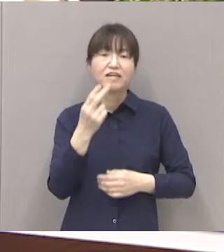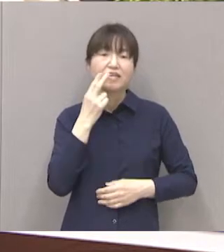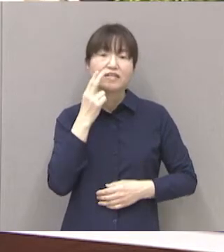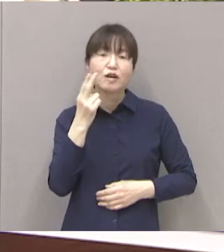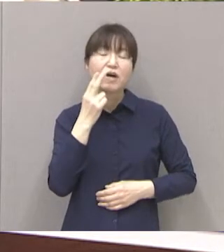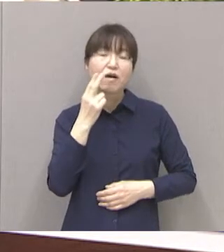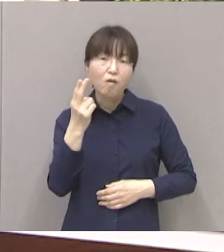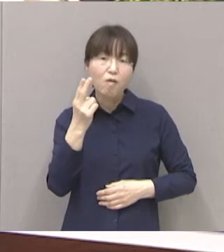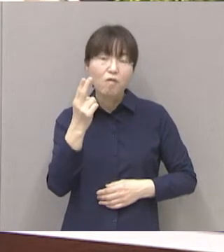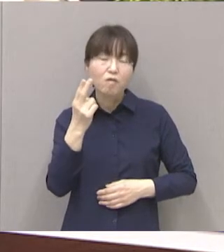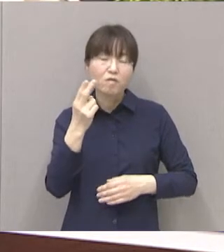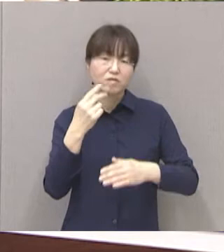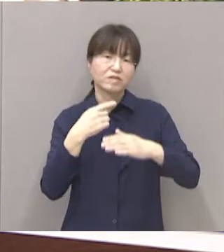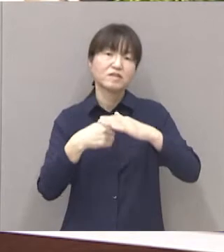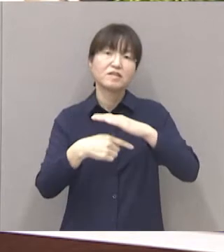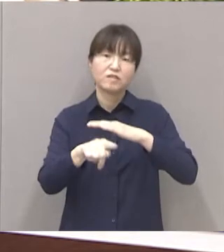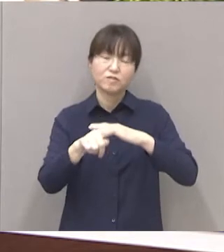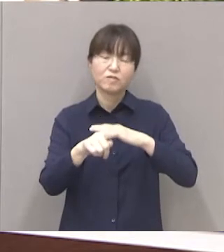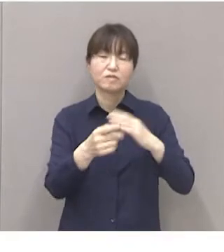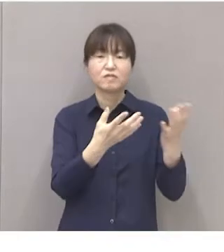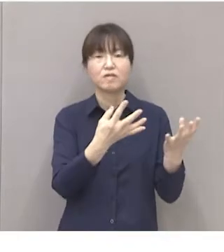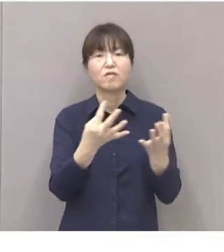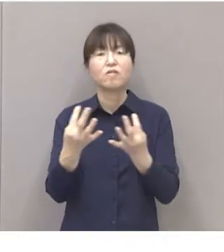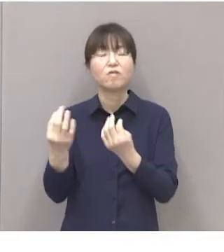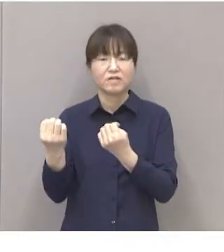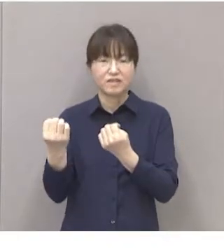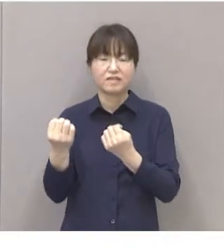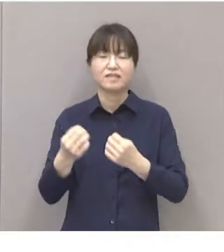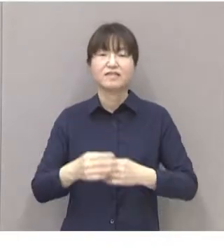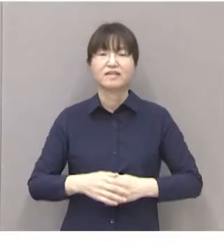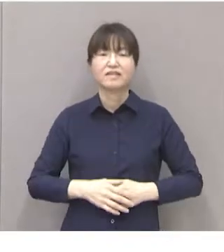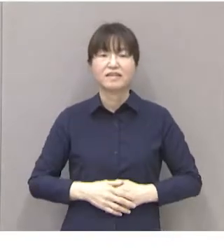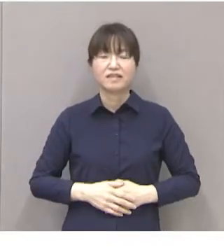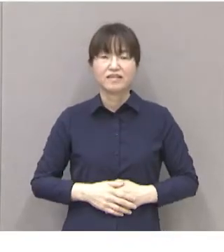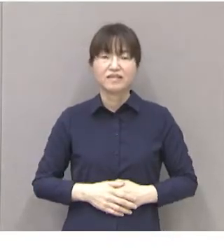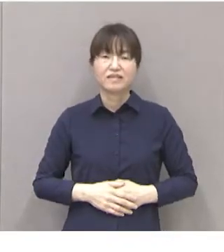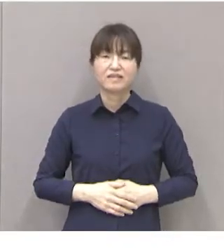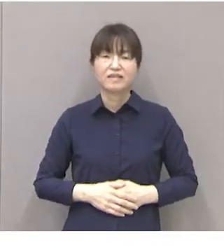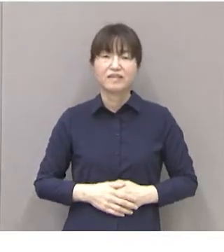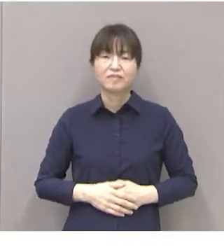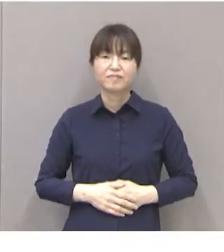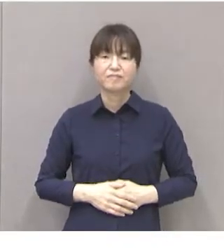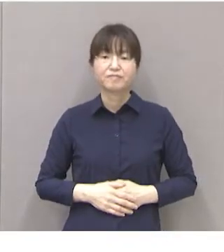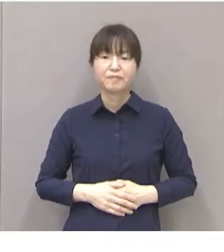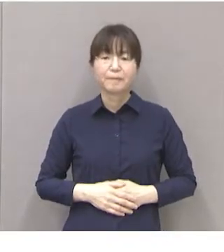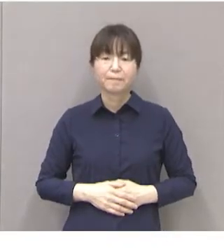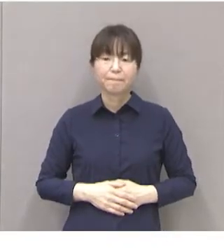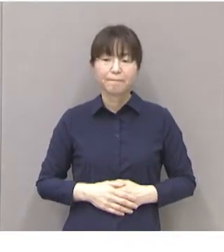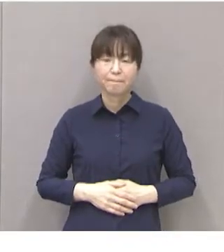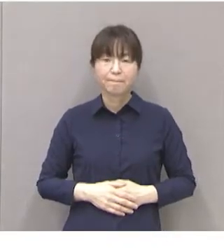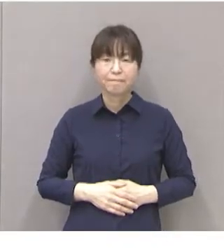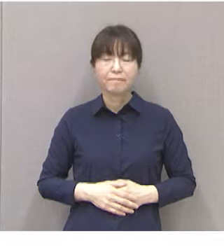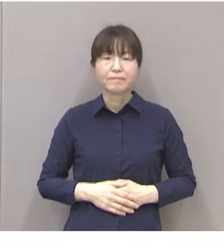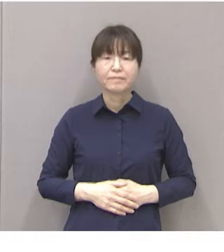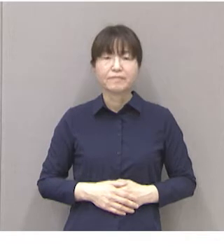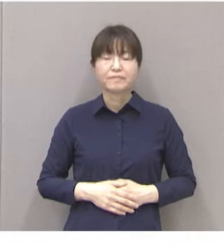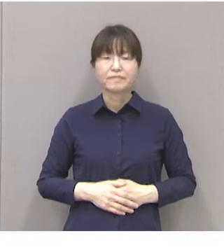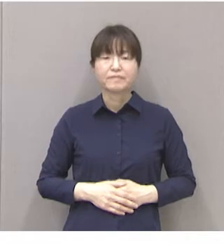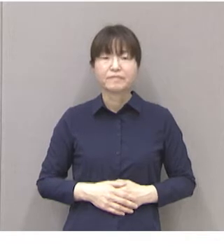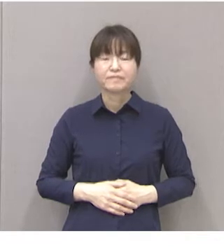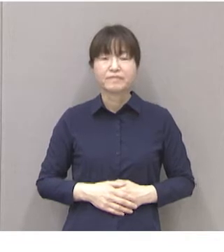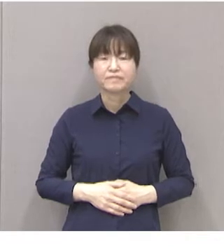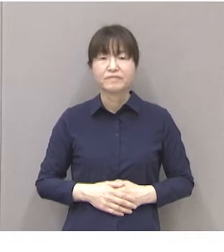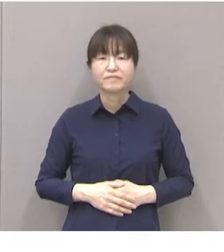が原因であることが多いですねそれでこれはあのどうゆうa かと言いますとですねあの